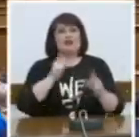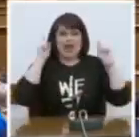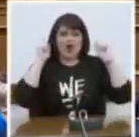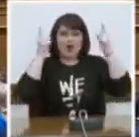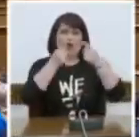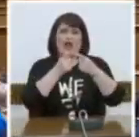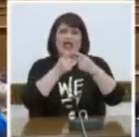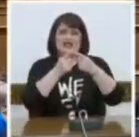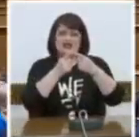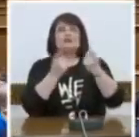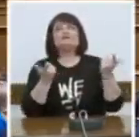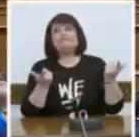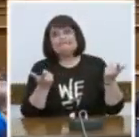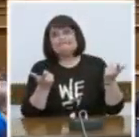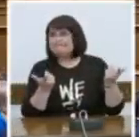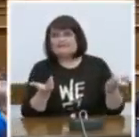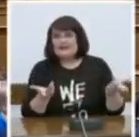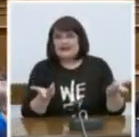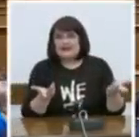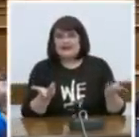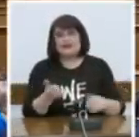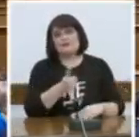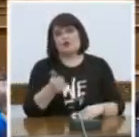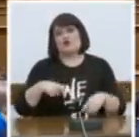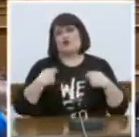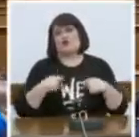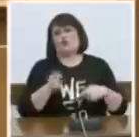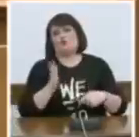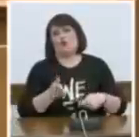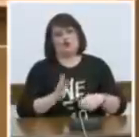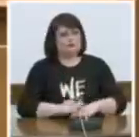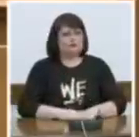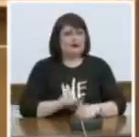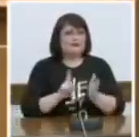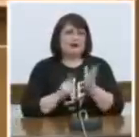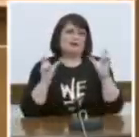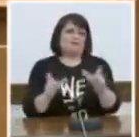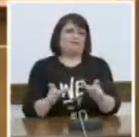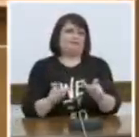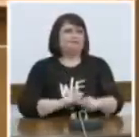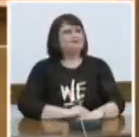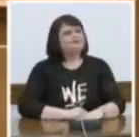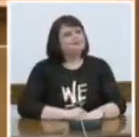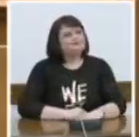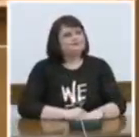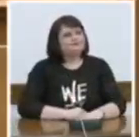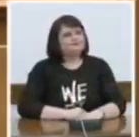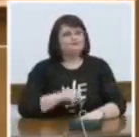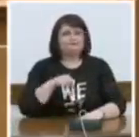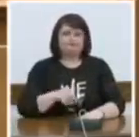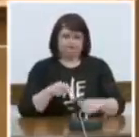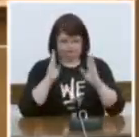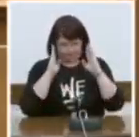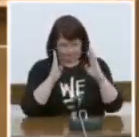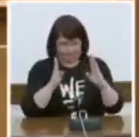εισαγωγής που βάλει η κυρία Κεραμέως, και αυτό πρέπει να το απαντήσουμε. Συλλογικά και κοινωνικά. Σε αυτή την κατεύθυνση, βέβαια, καταλαβαίνουμε ότι η